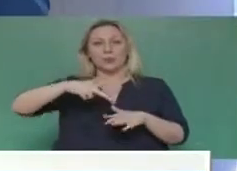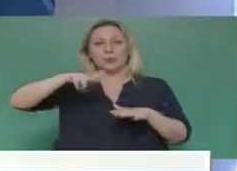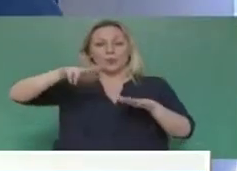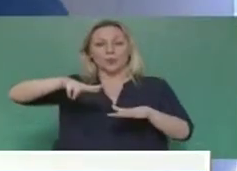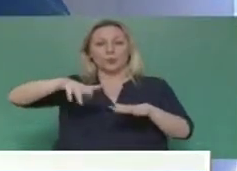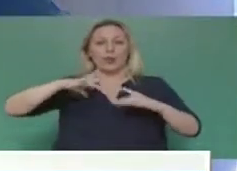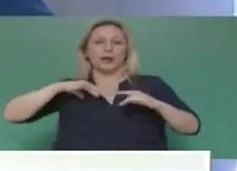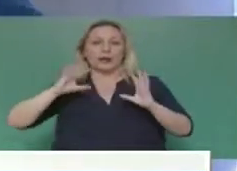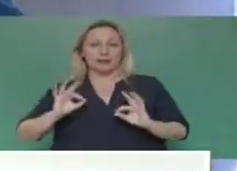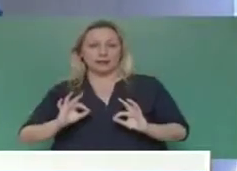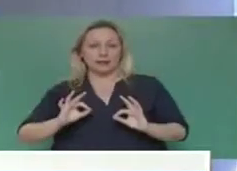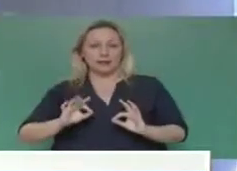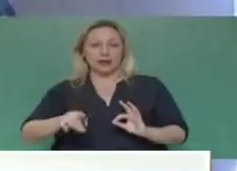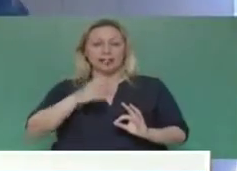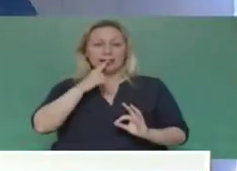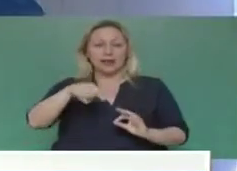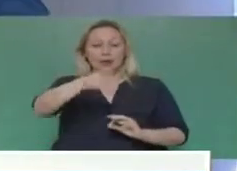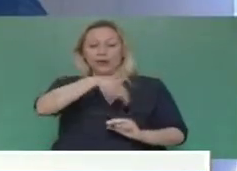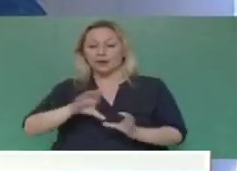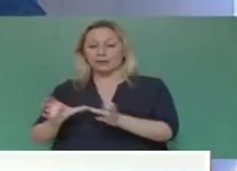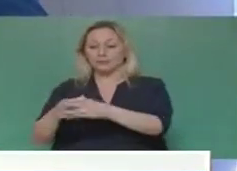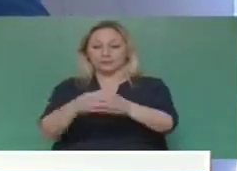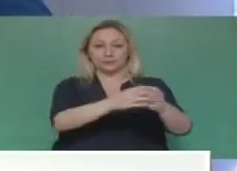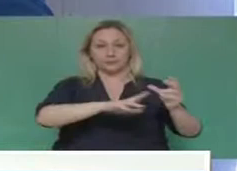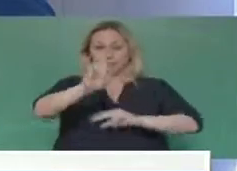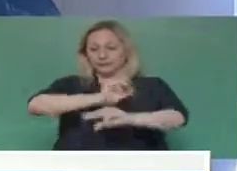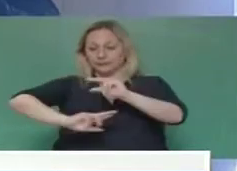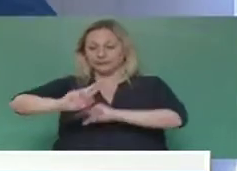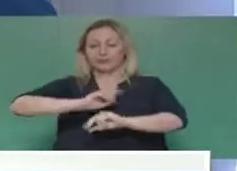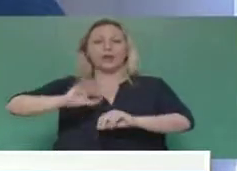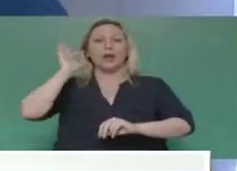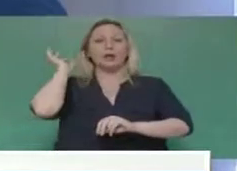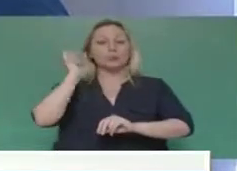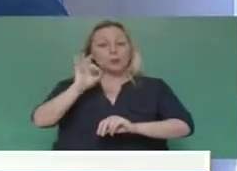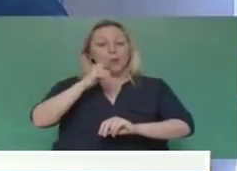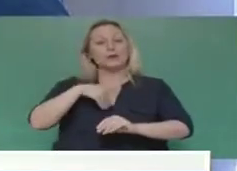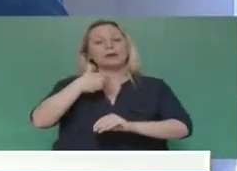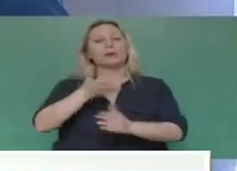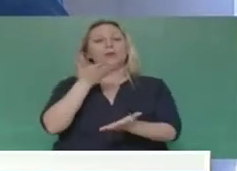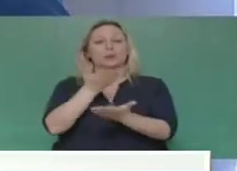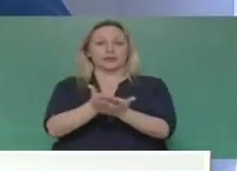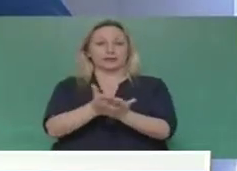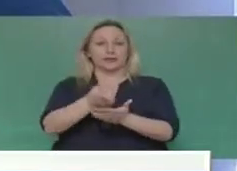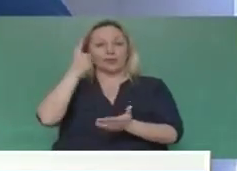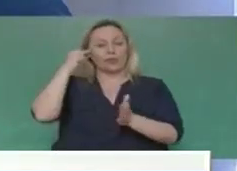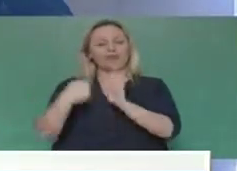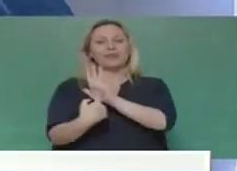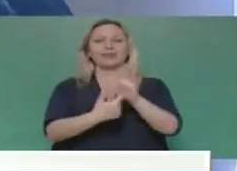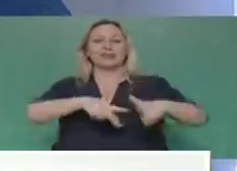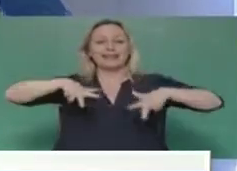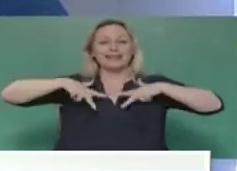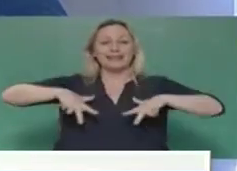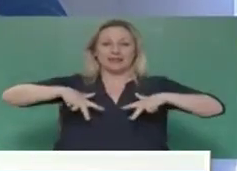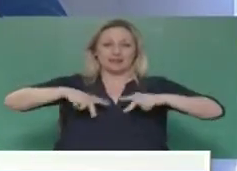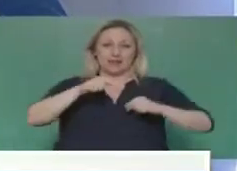φορείς της κοινωνίας και να κάνουν προτάσεις. Άρα αυτό είναι ενδεικτικό της αντίληψης αυτής της κυβέρνησης, που είναι πολύ μακριά από τον